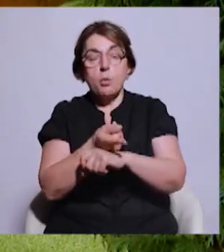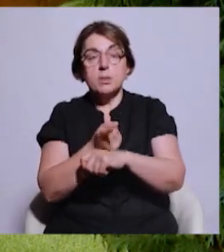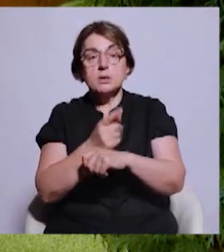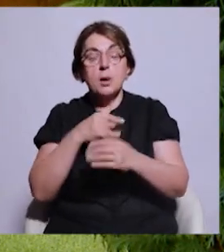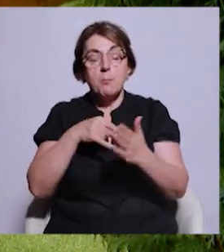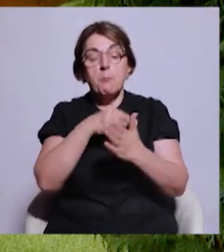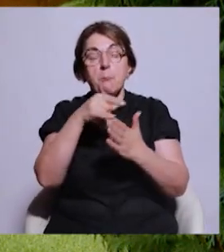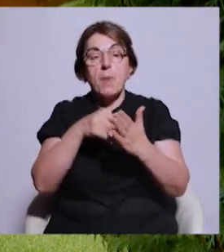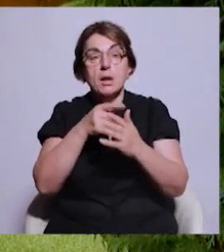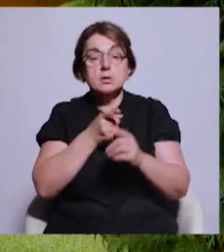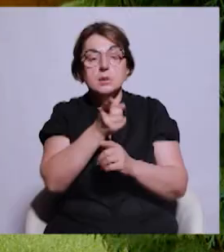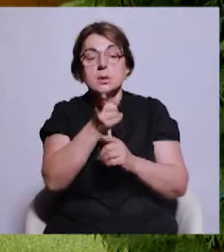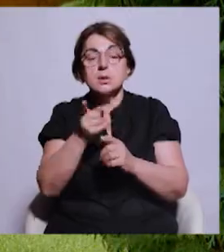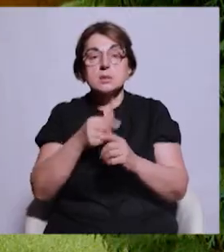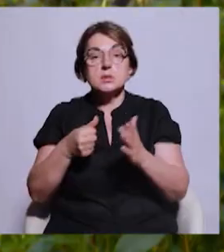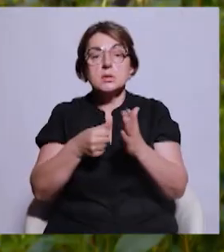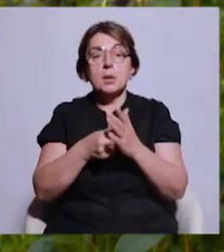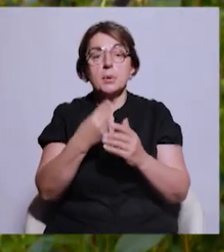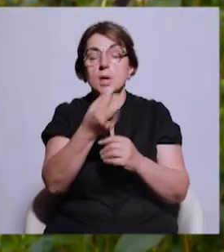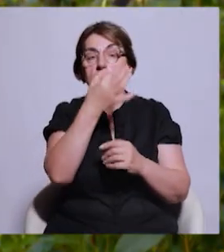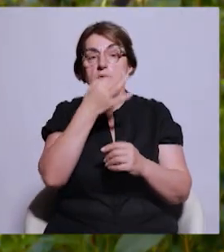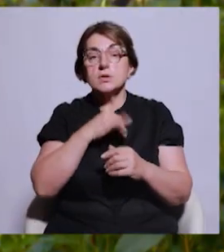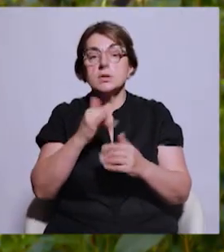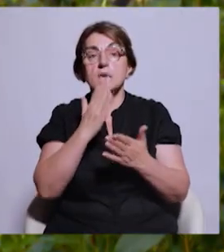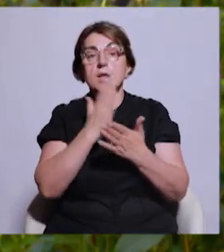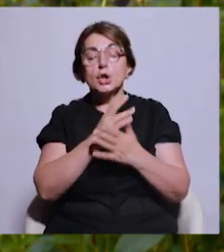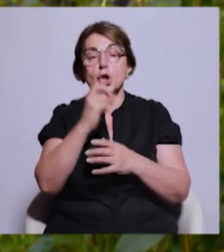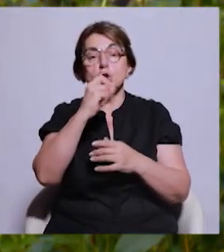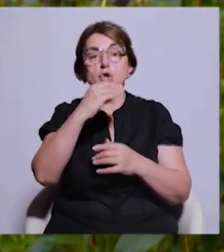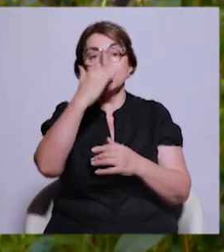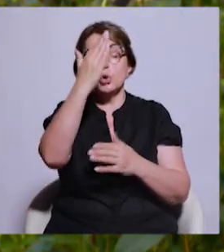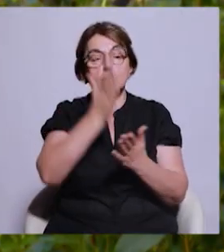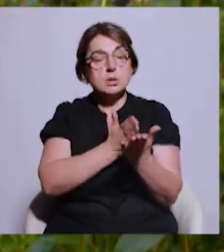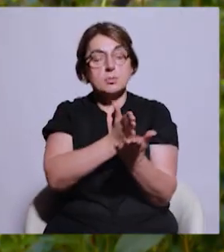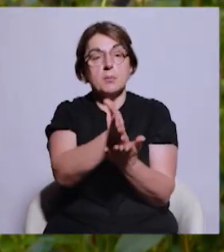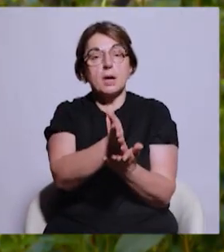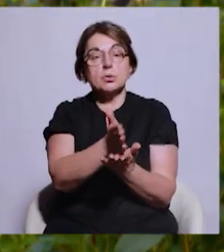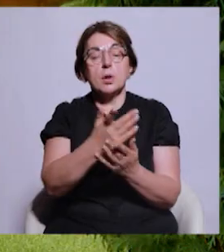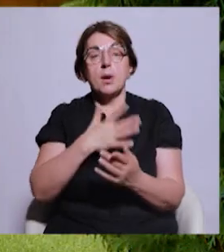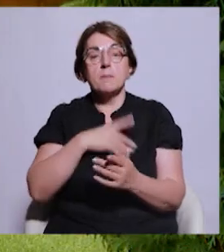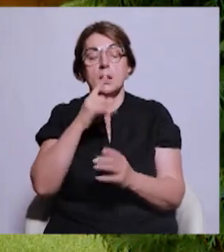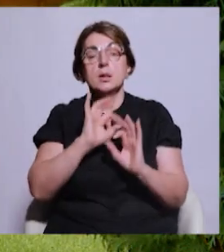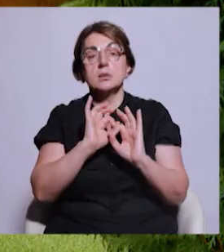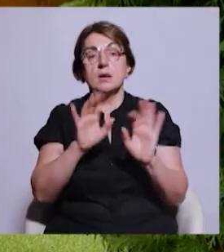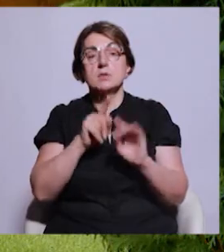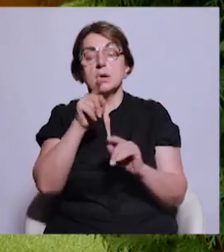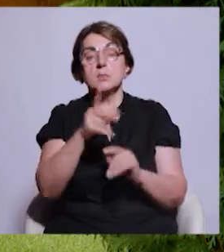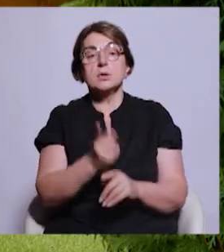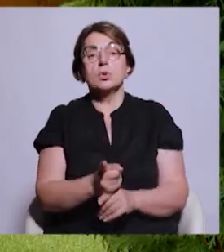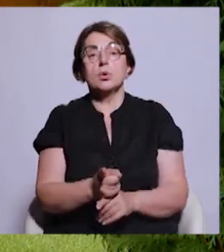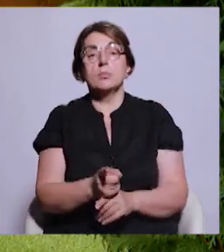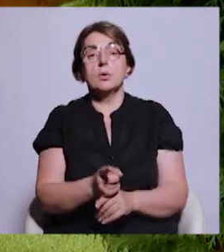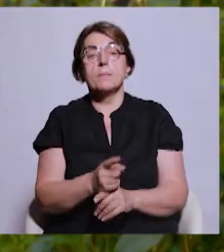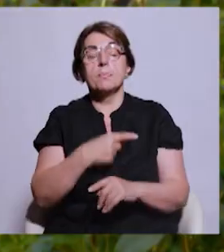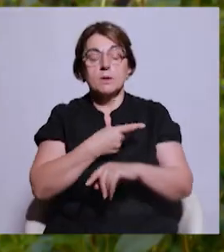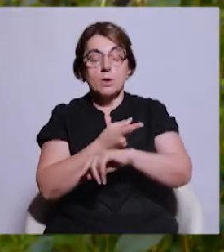სწორედ დამაგნიტებული ისრის საშუალებით ძლია ჩვენ გვამცნოს საით არის ჩრდილოეთის მიმართულება. მე დავიწყე საუბარი